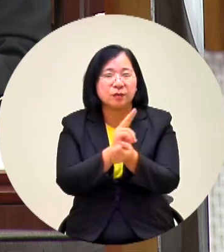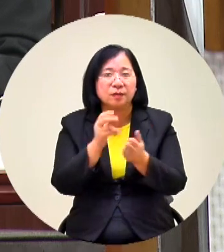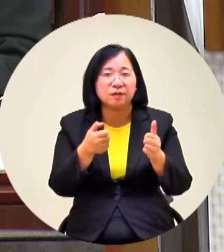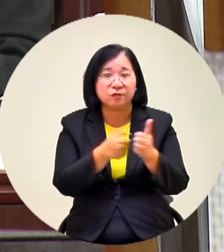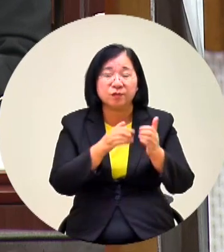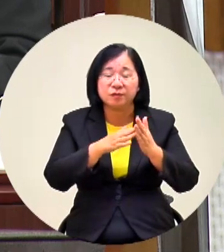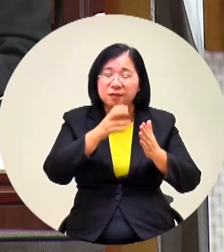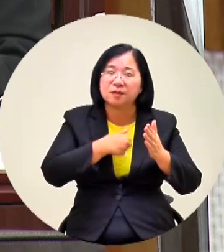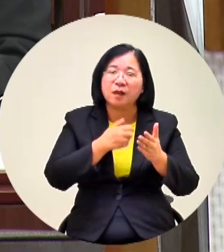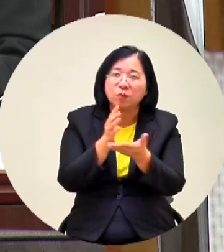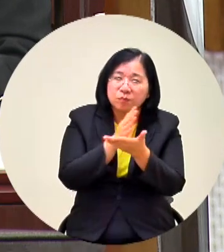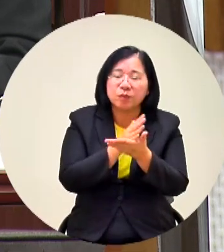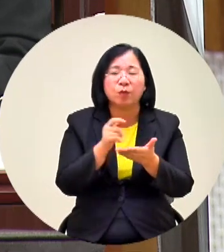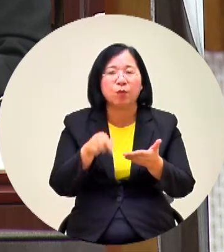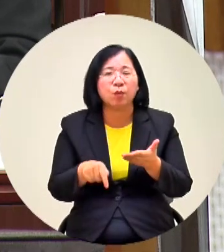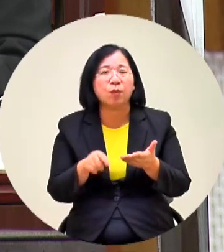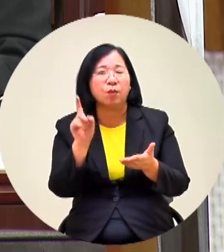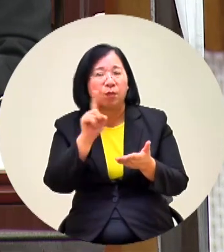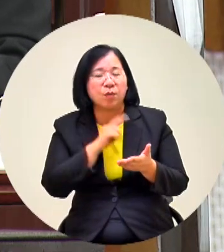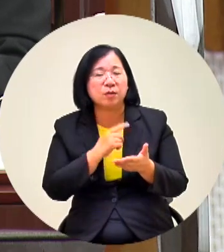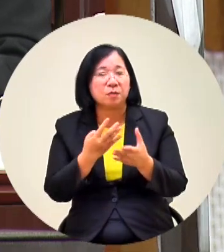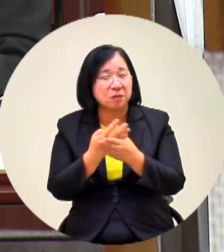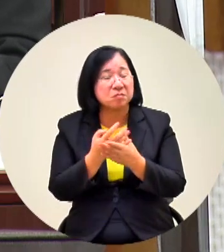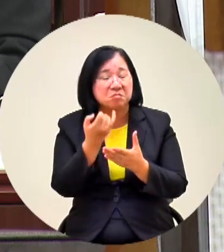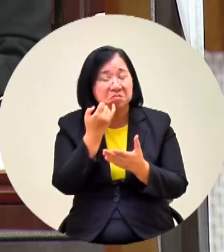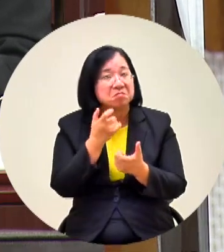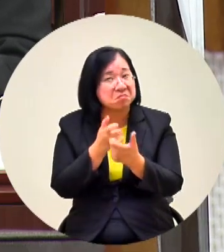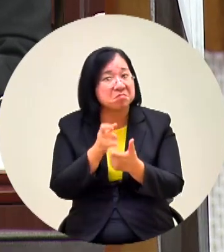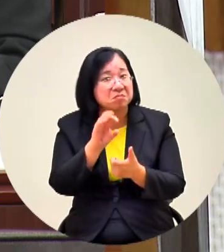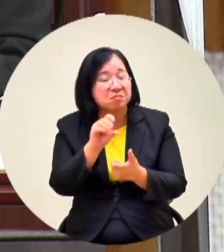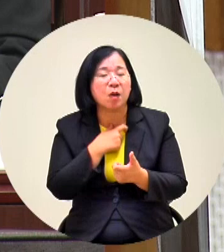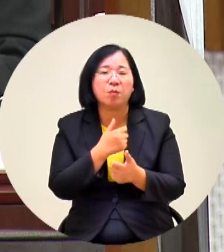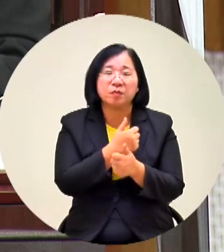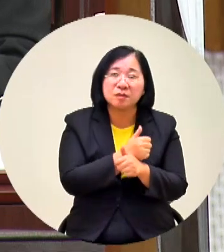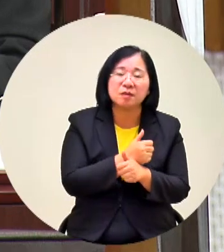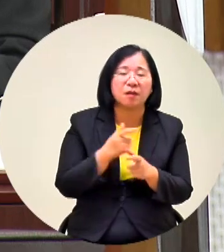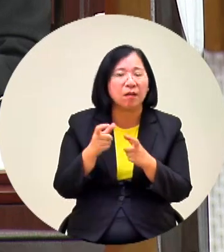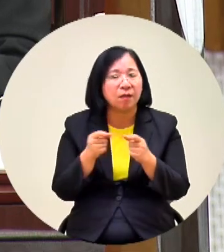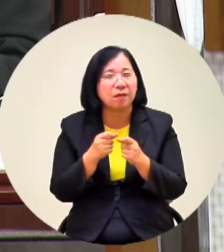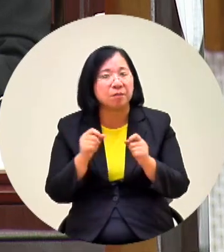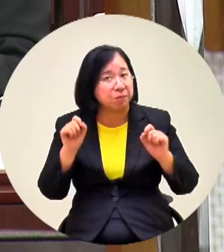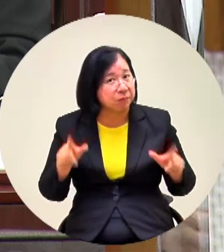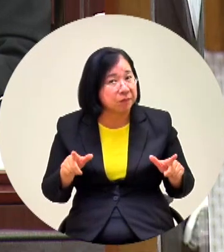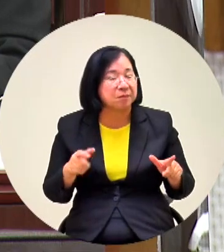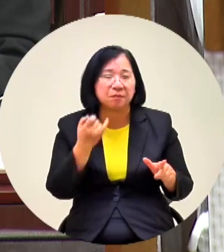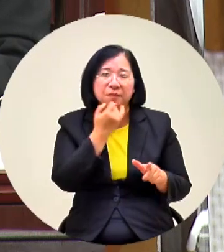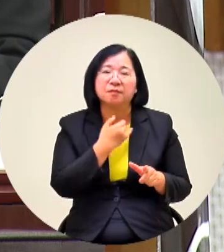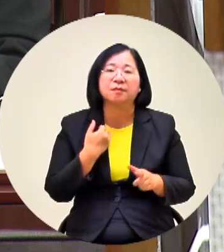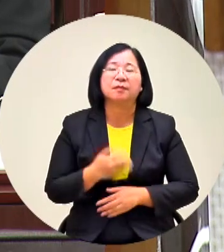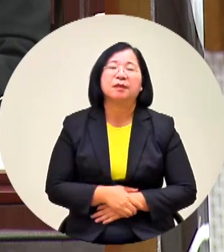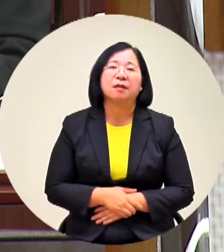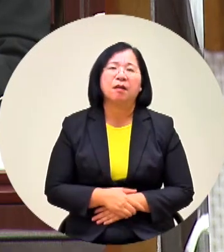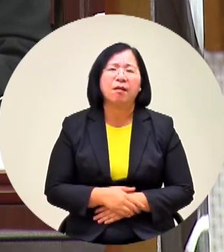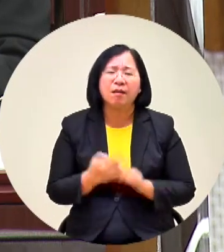些的场域，也许我们的经验跟日本会比较不一样，譬如说在这个工业生产的这个循